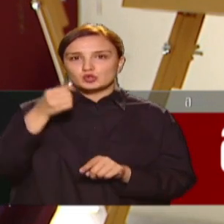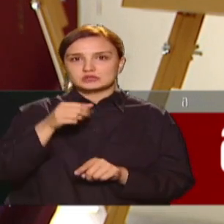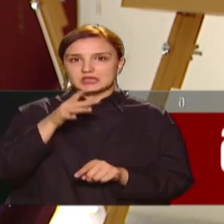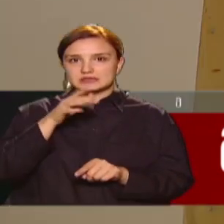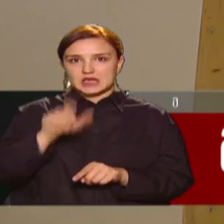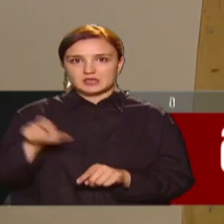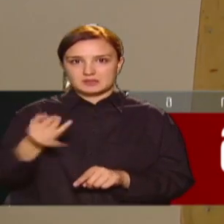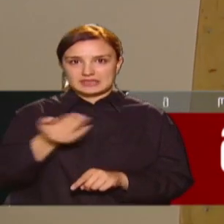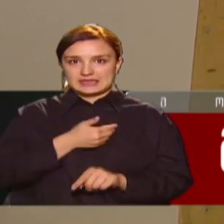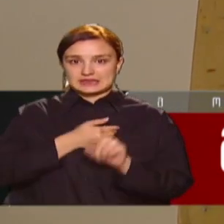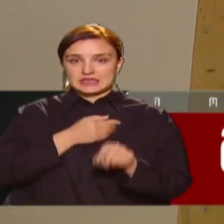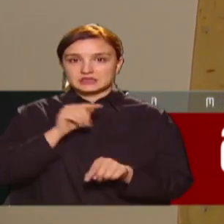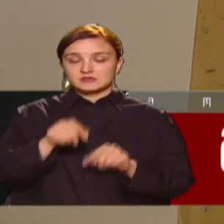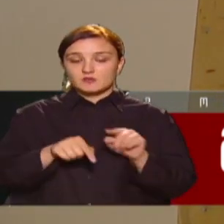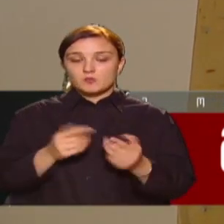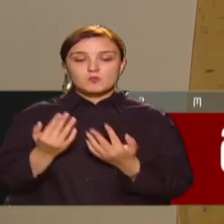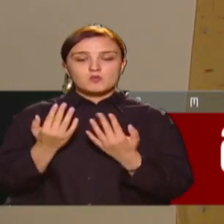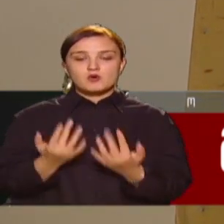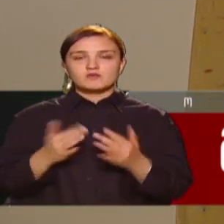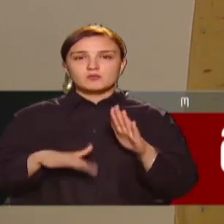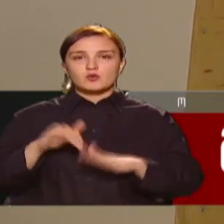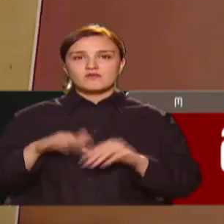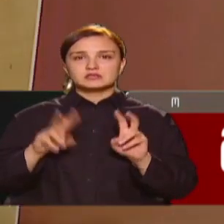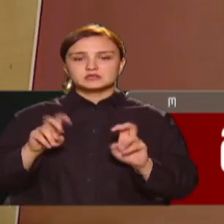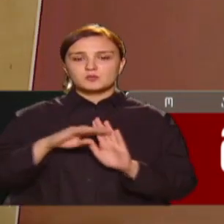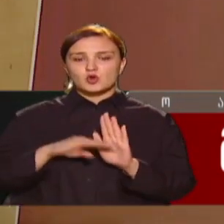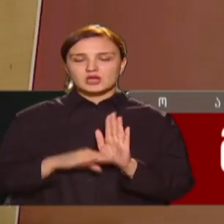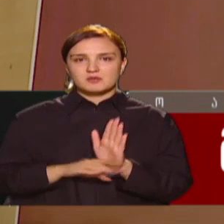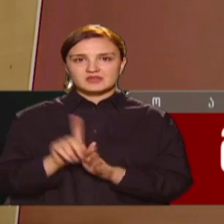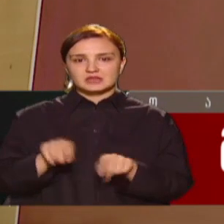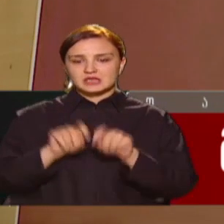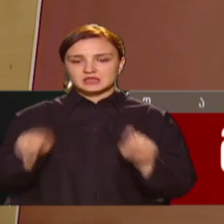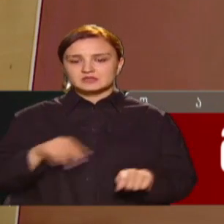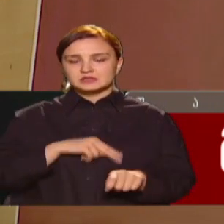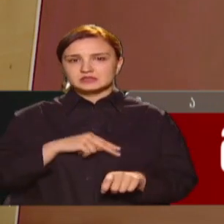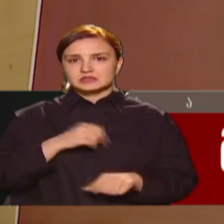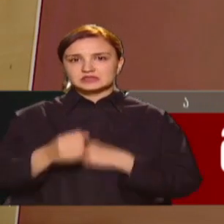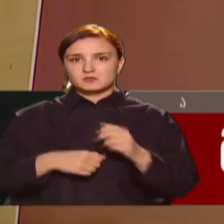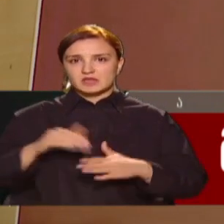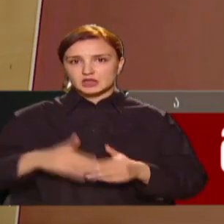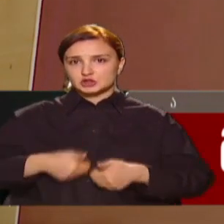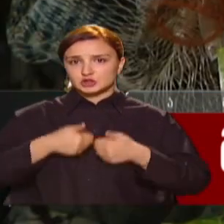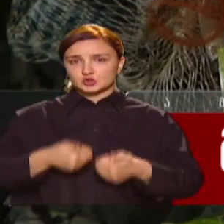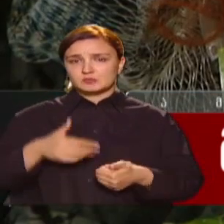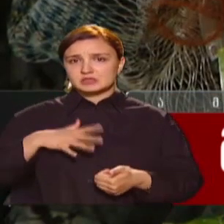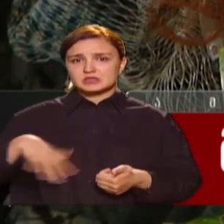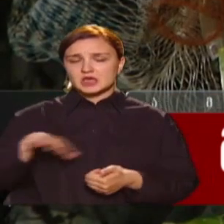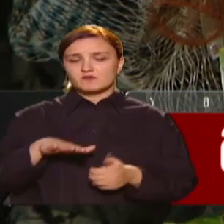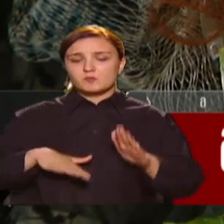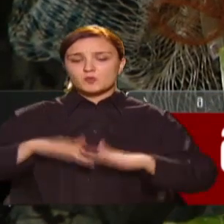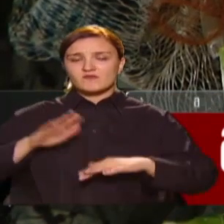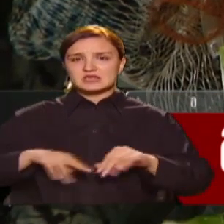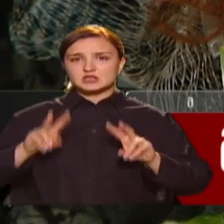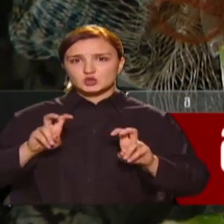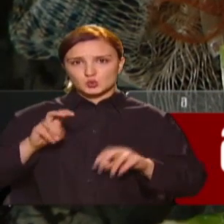ადამიანები ინტერესდებიან. ბაზარზე მოთხოვნადი პროფესიული პროგრამების დანერგვას და დასაქმებაში ხელშეწყობის მიზნით საქართველოში პროფესიული